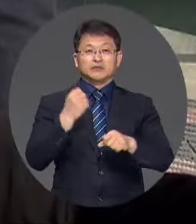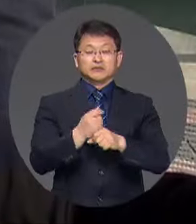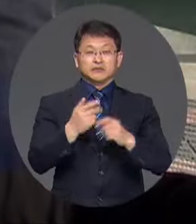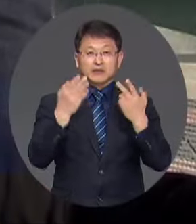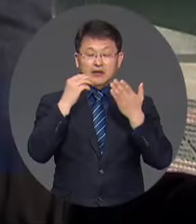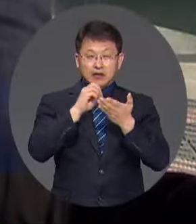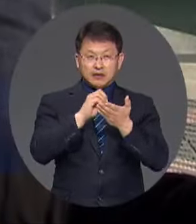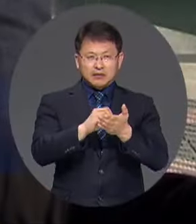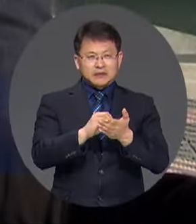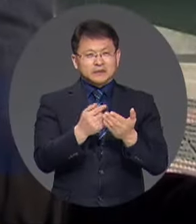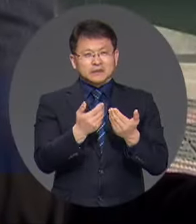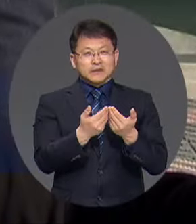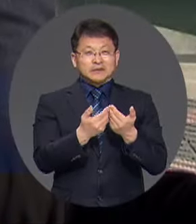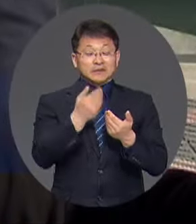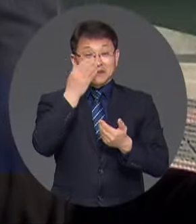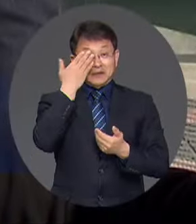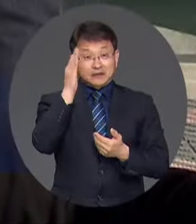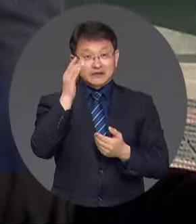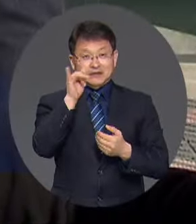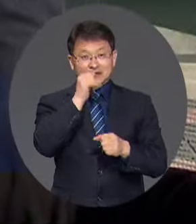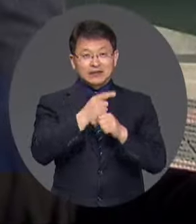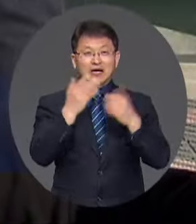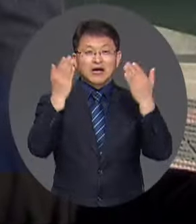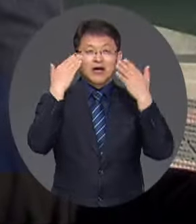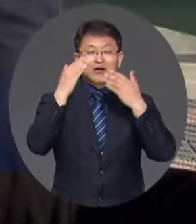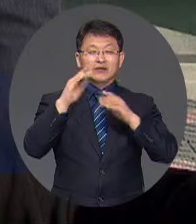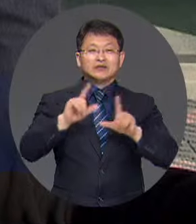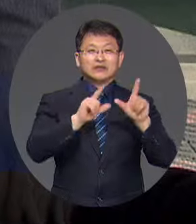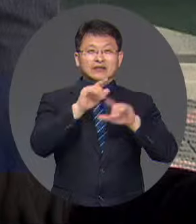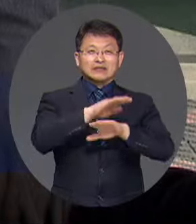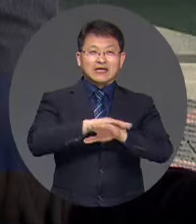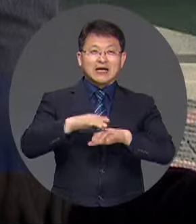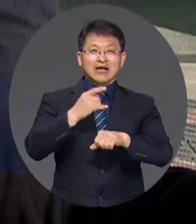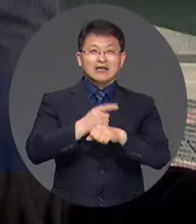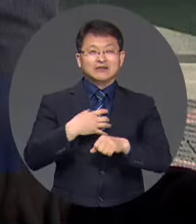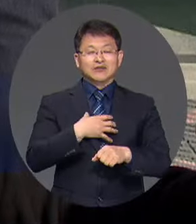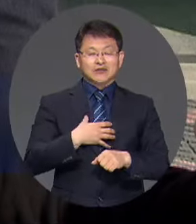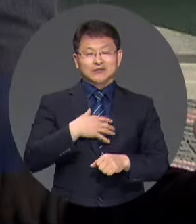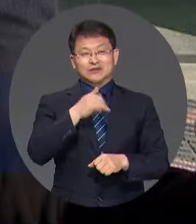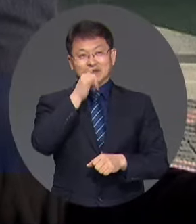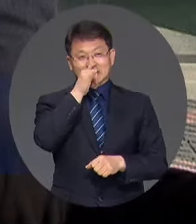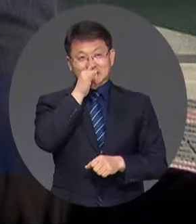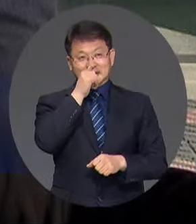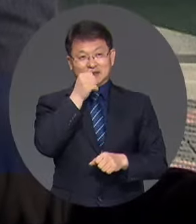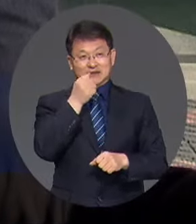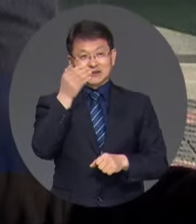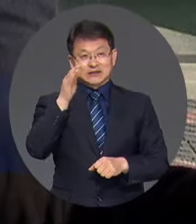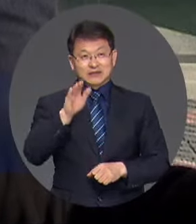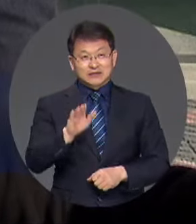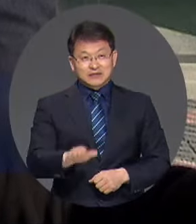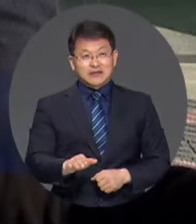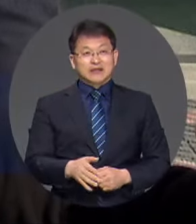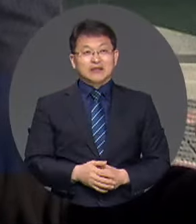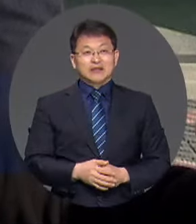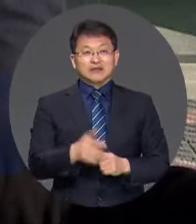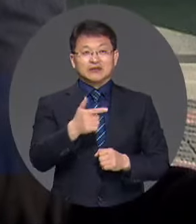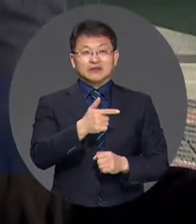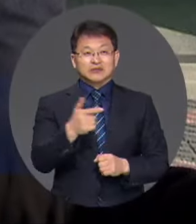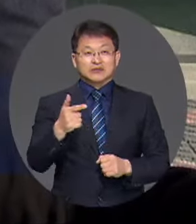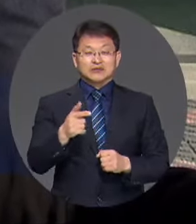좀 낯설기는 한데 앞으로 좀 학교 생활 잘 할지 좀 걱정이 되긴 하지만 그래도